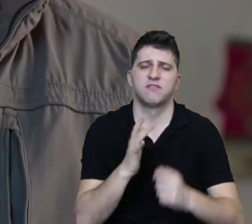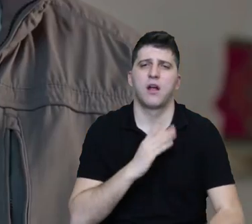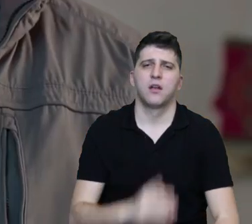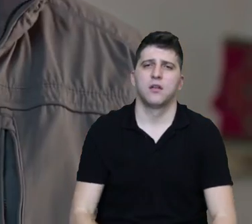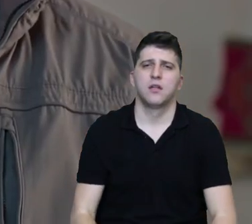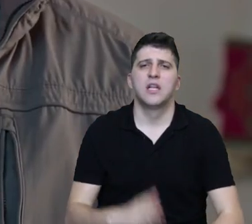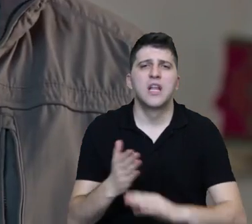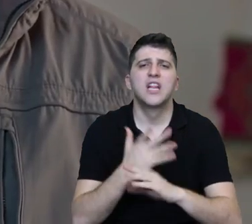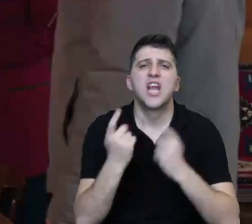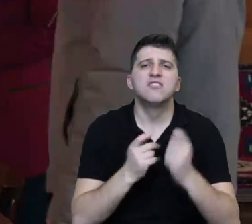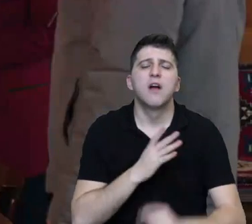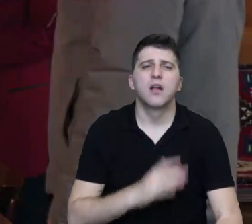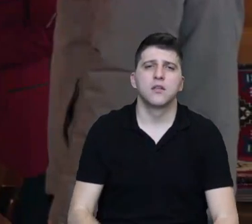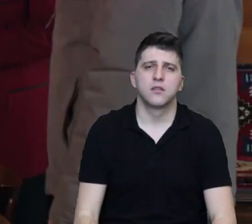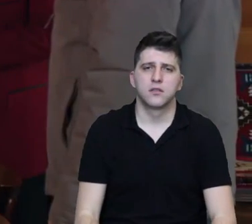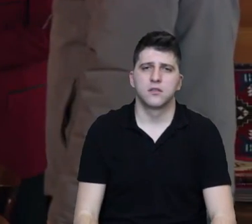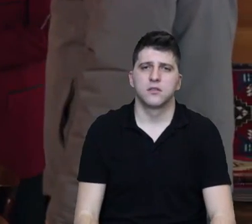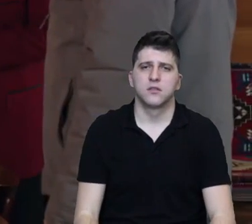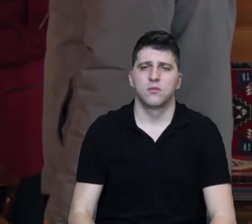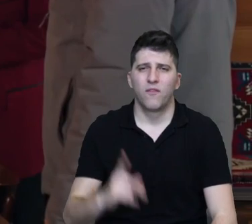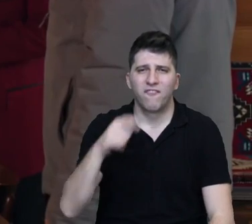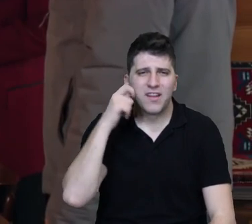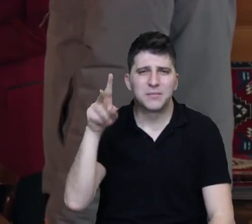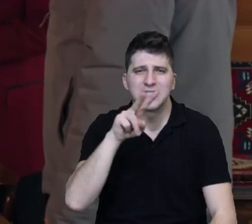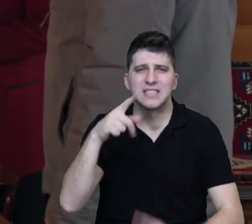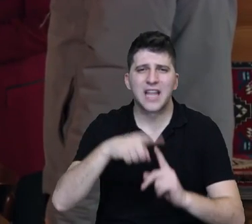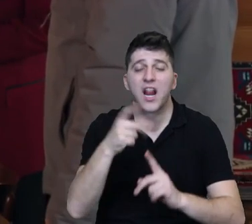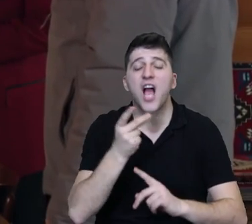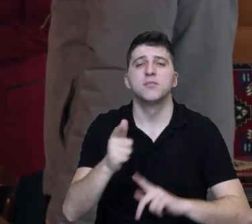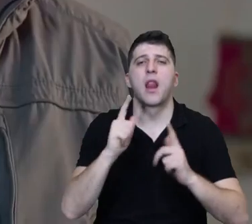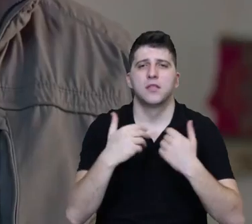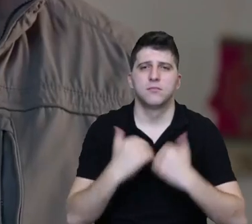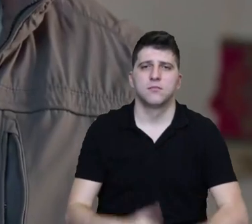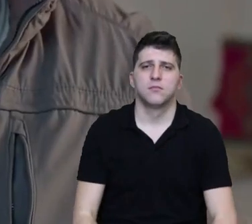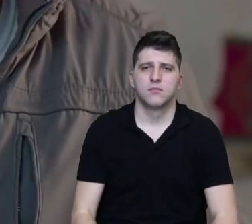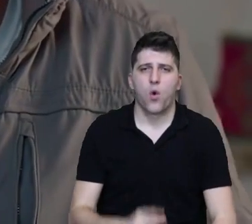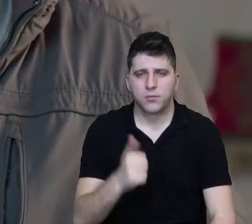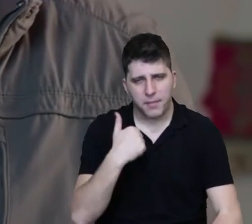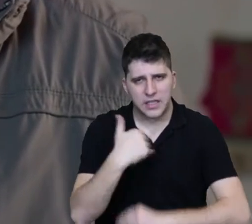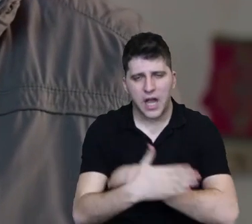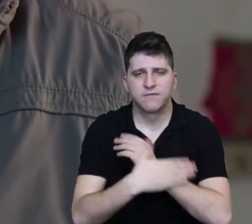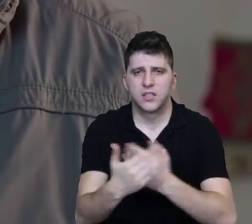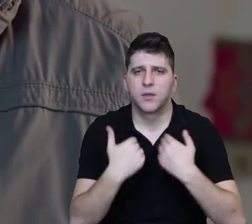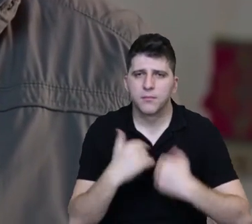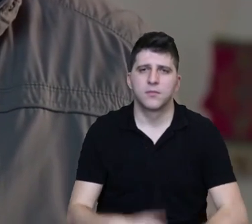bizim. Niye, ne işiniz var? Bu filmcileri Taraklı'dan kaçırmamız lazım. O zaman ben de yardım